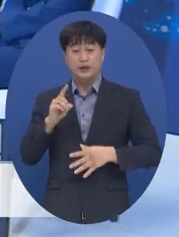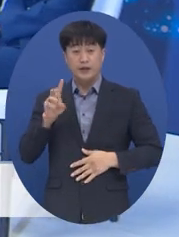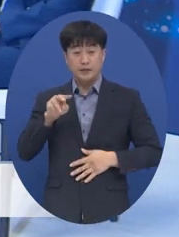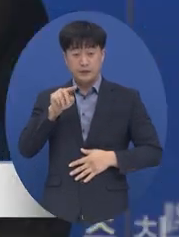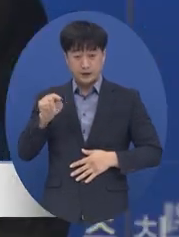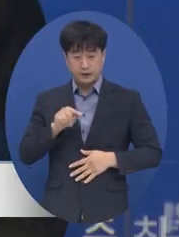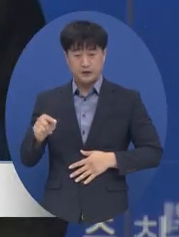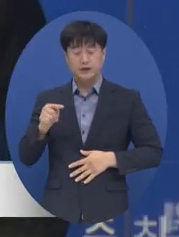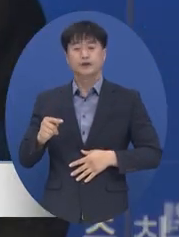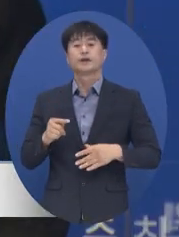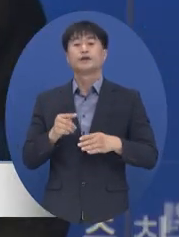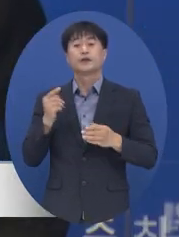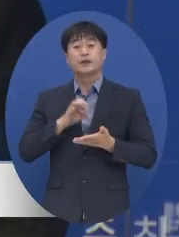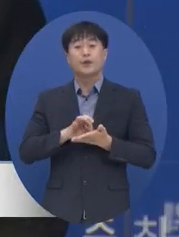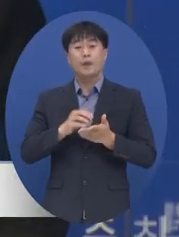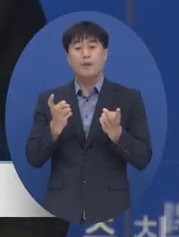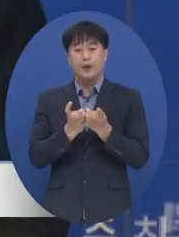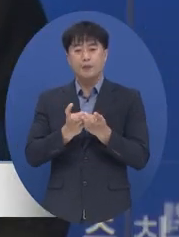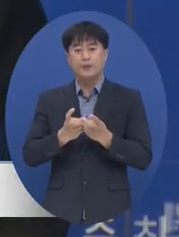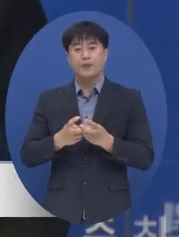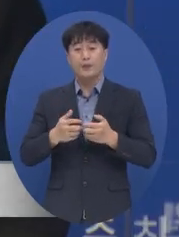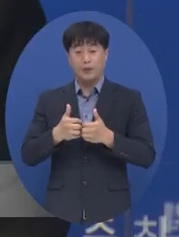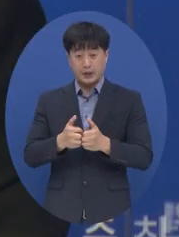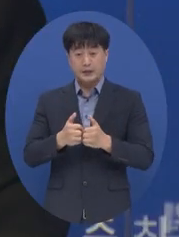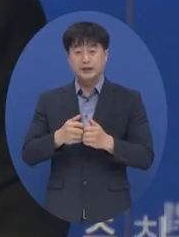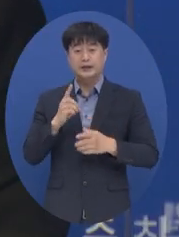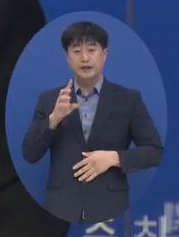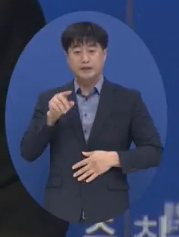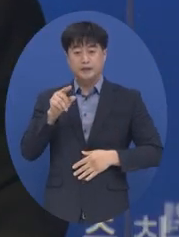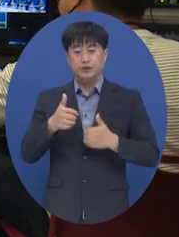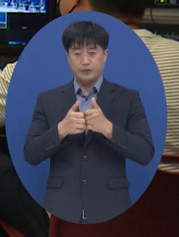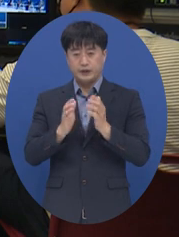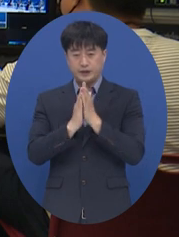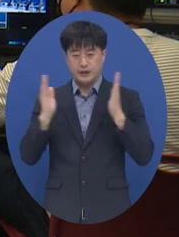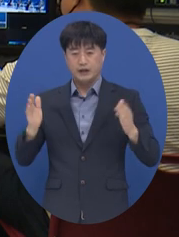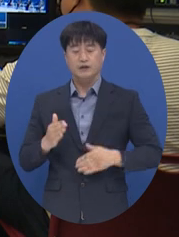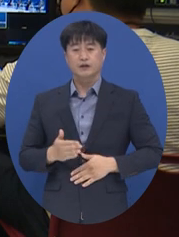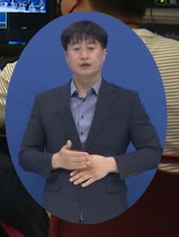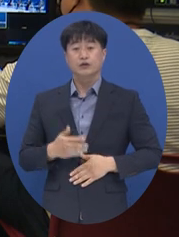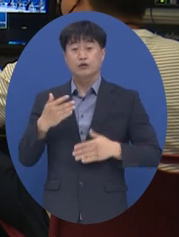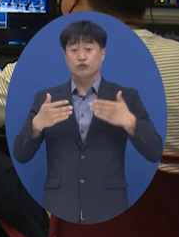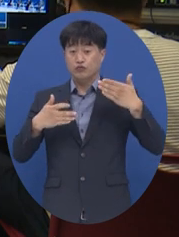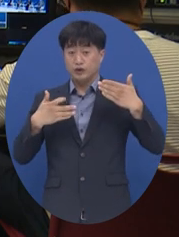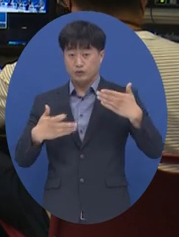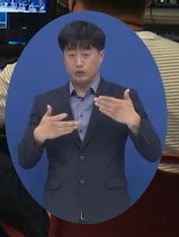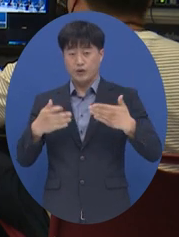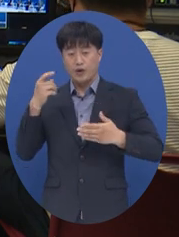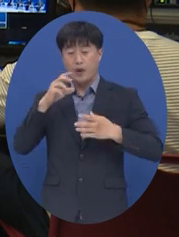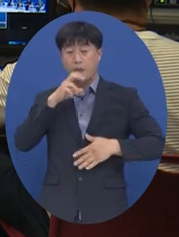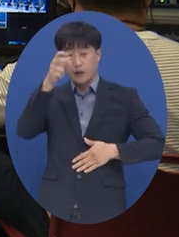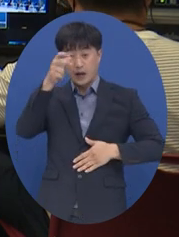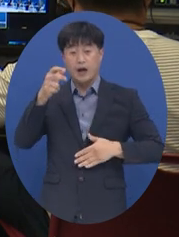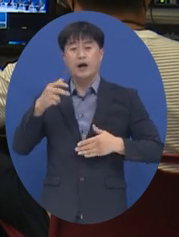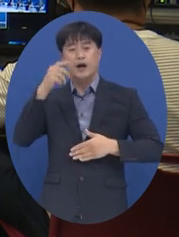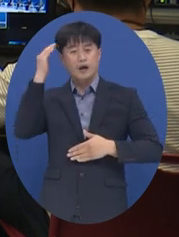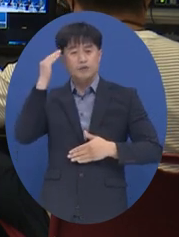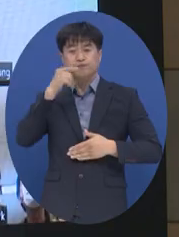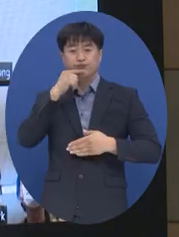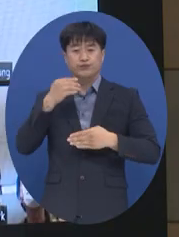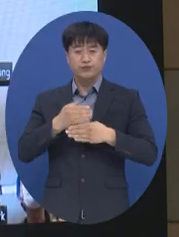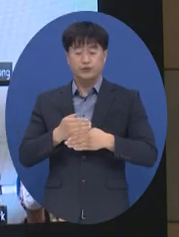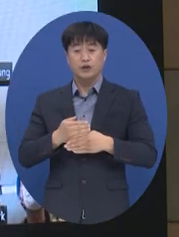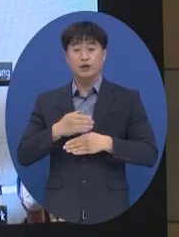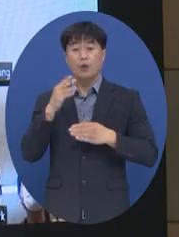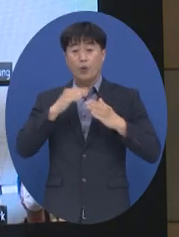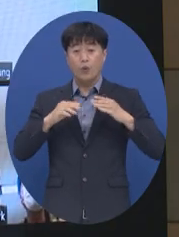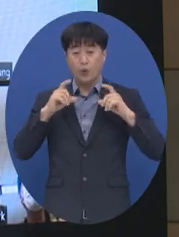모색하는 2020 dmz 포럼 이 문을 열었습니다 919 평양 남북공동선언 2주년 에 맞춰 열린 이번